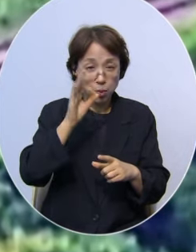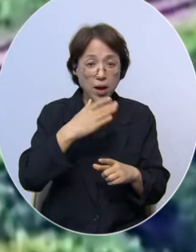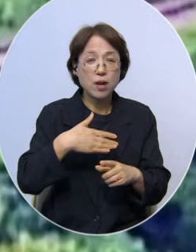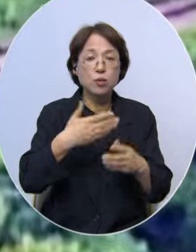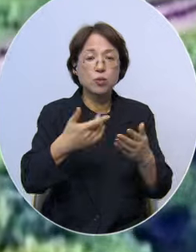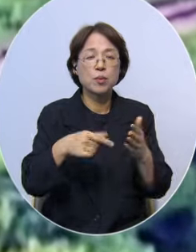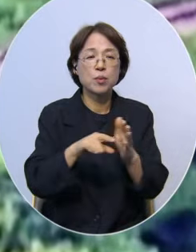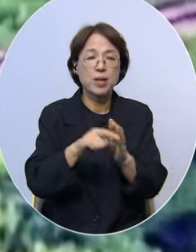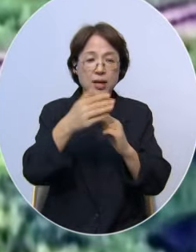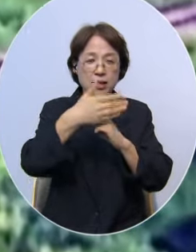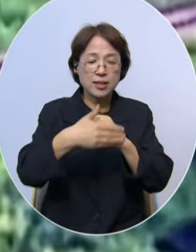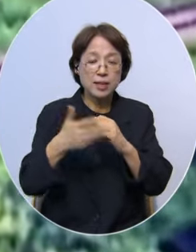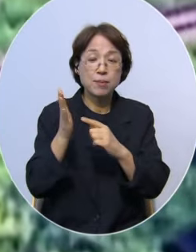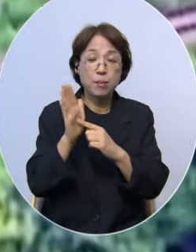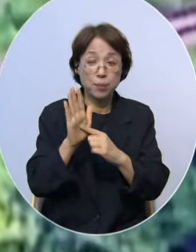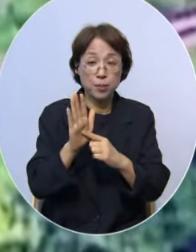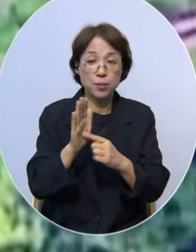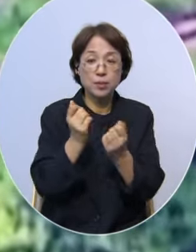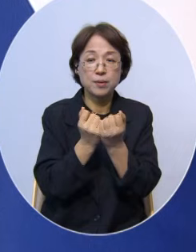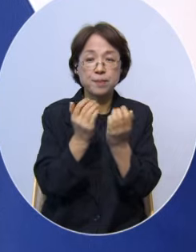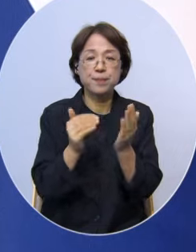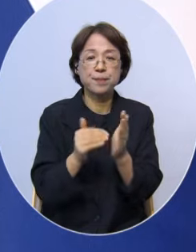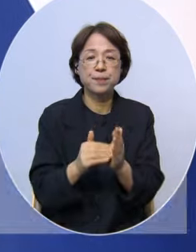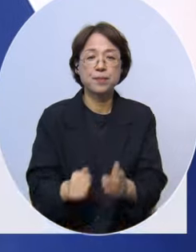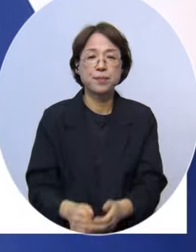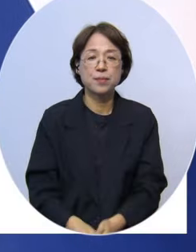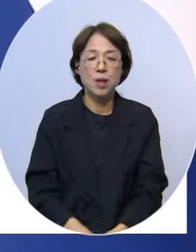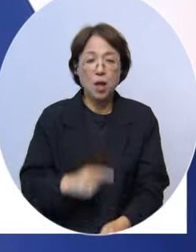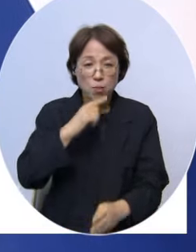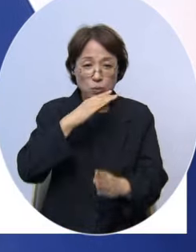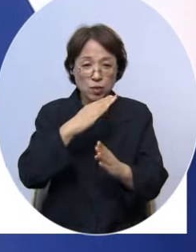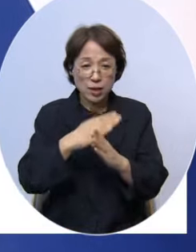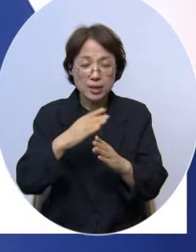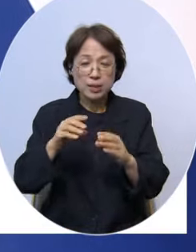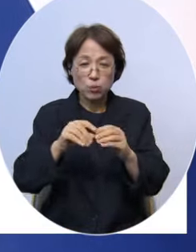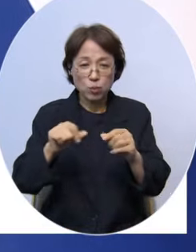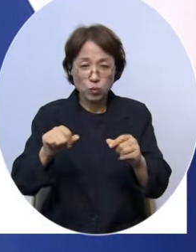사진을 공개한 거라고 설명했습니다 북한이